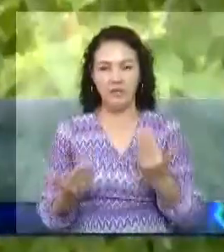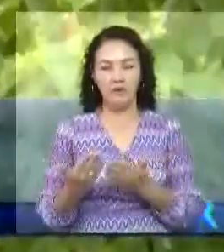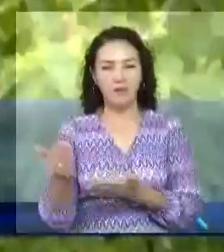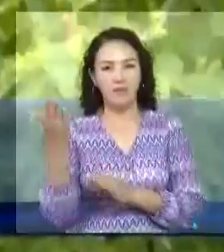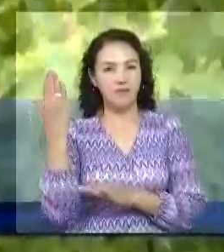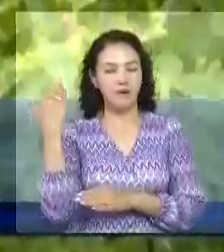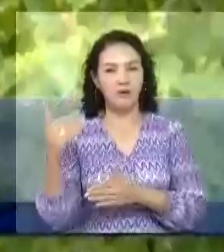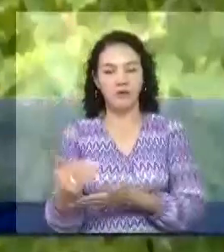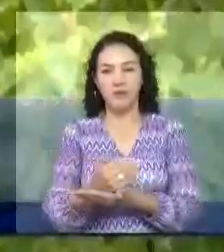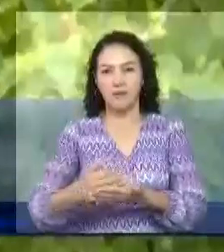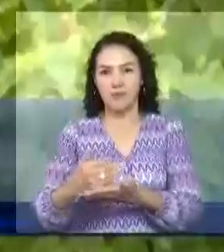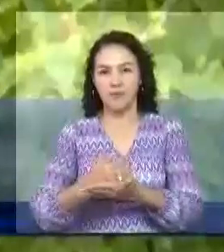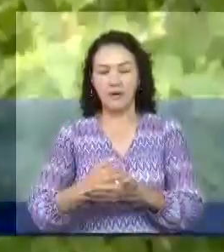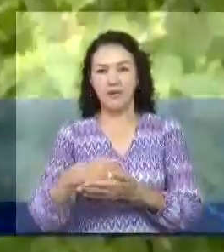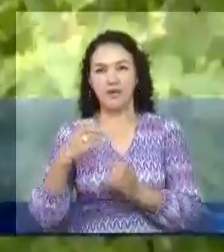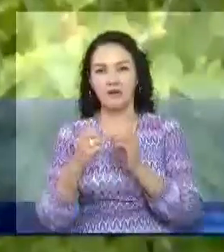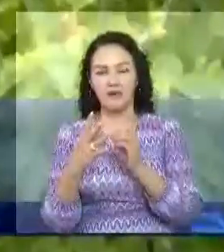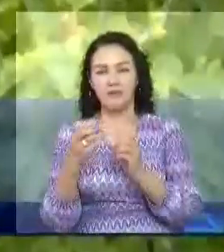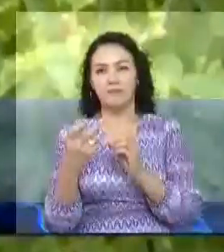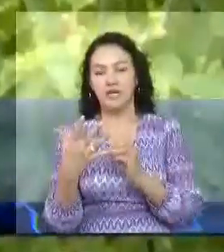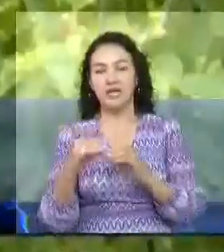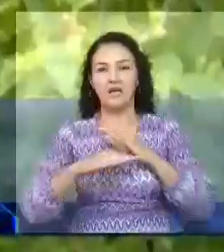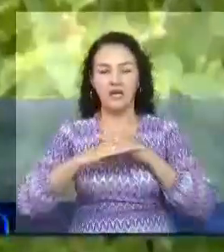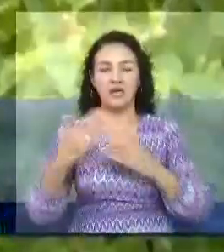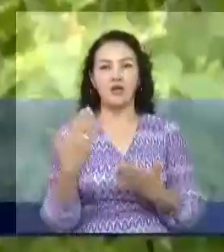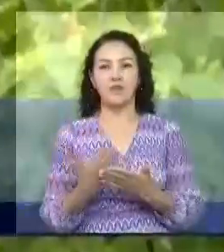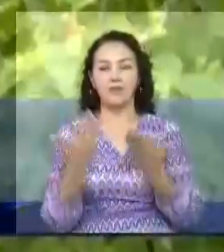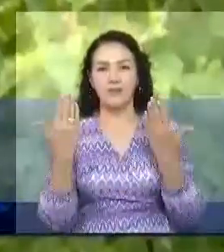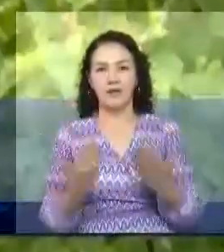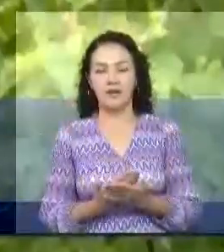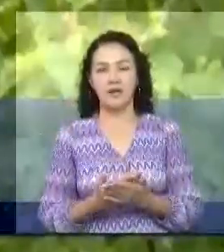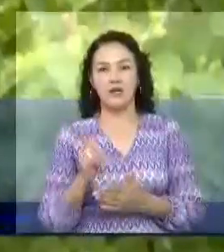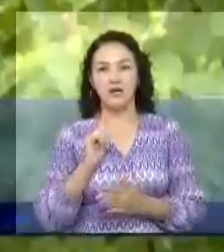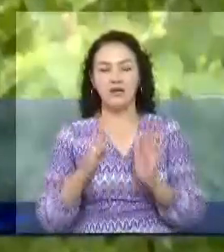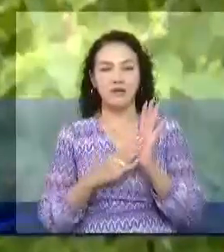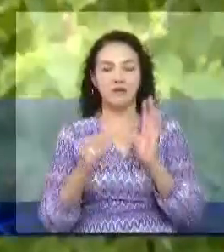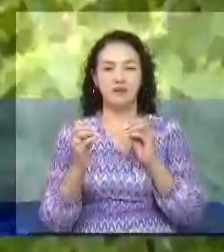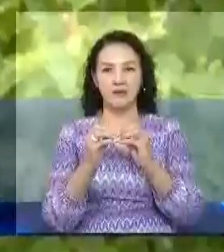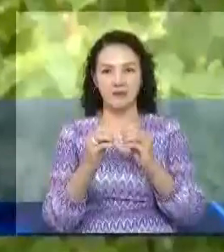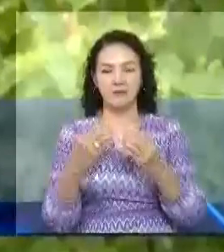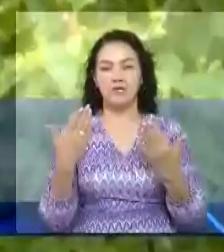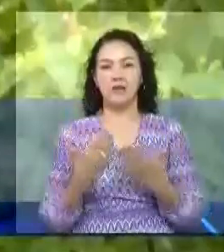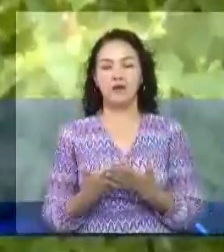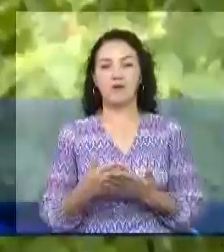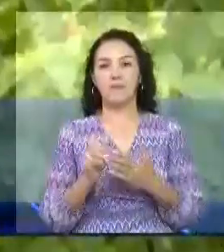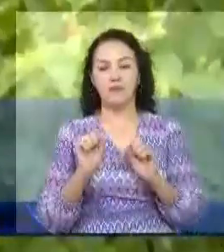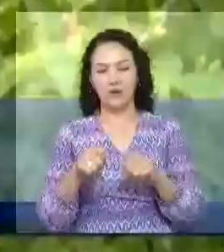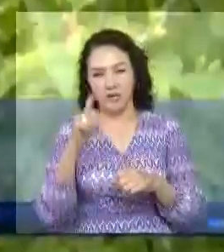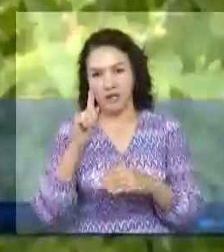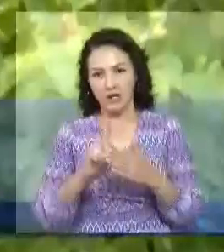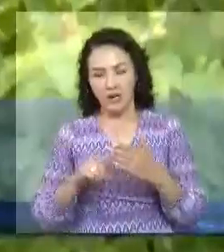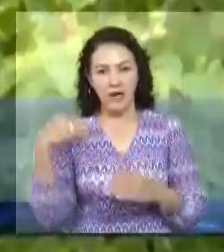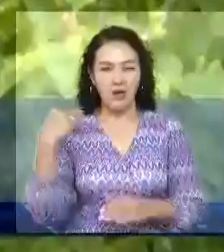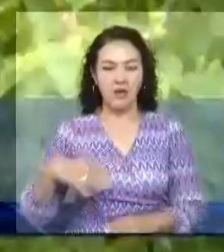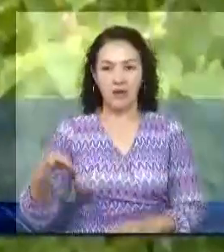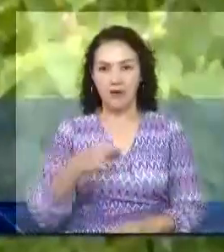уборку урожайной средним составляла 14-15 центнеров с гектара, в этот раз ожидается 9-10 центнеров. Однако можно заверить население, что в